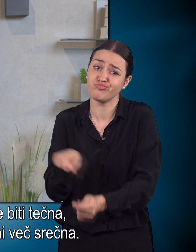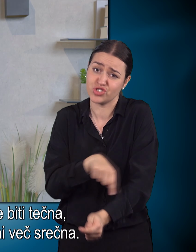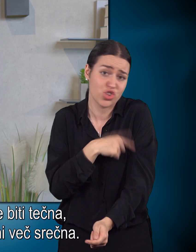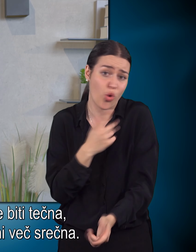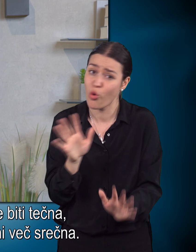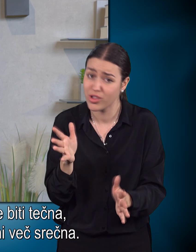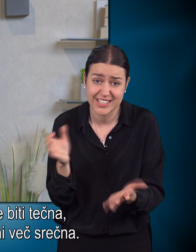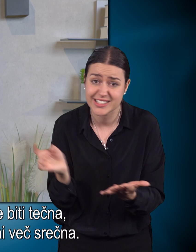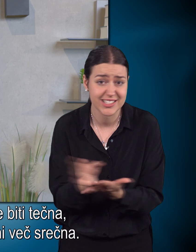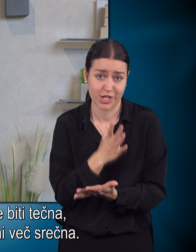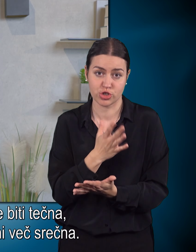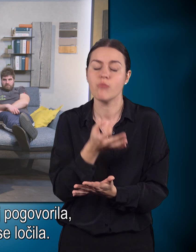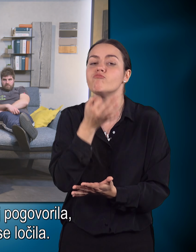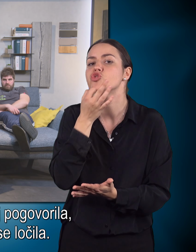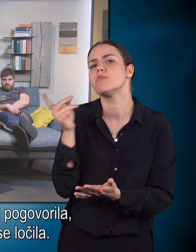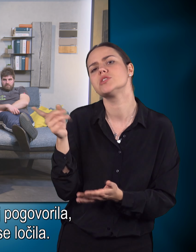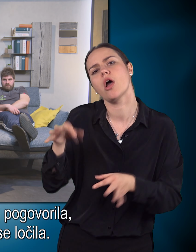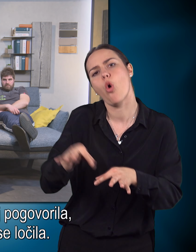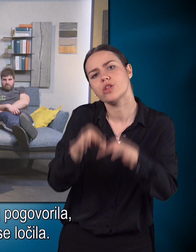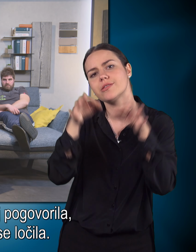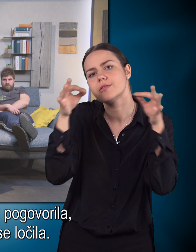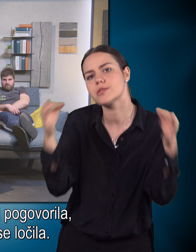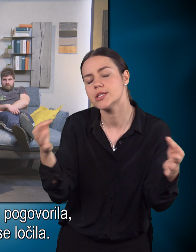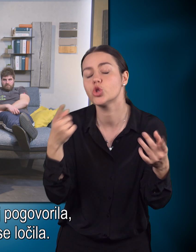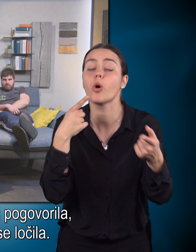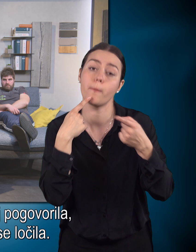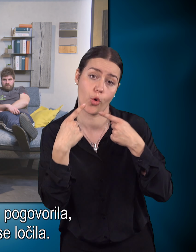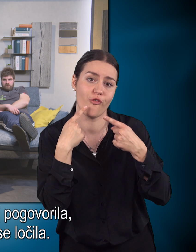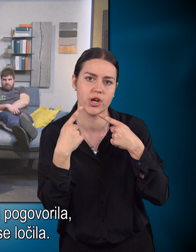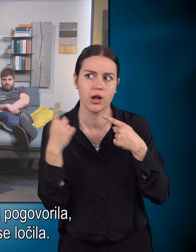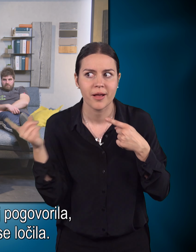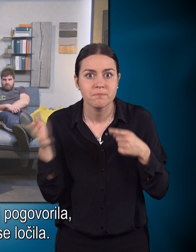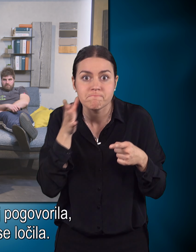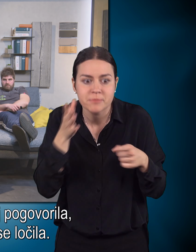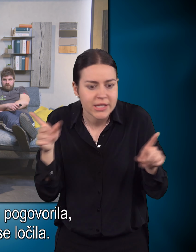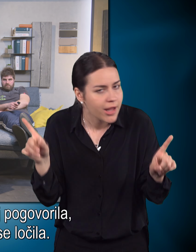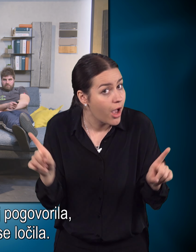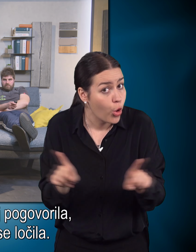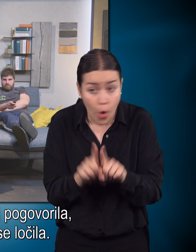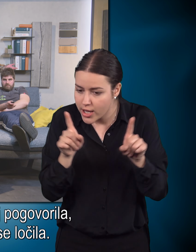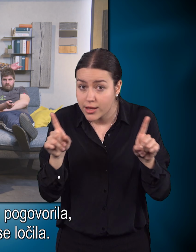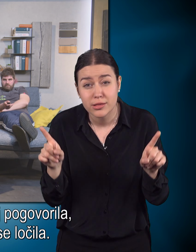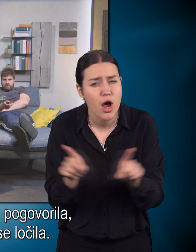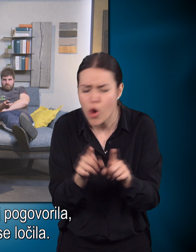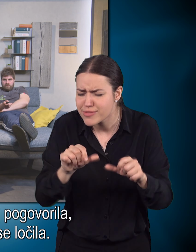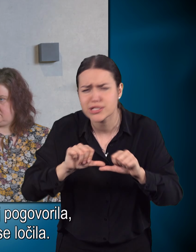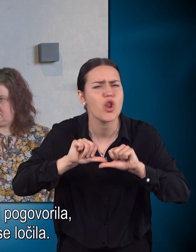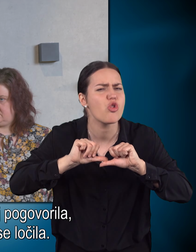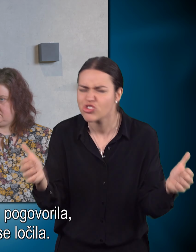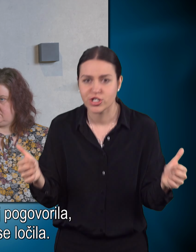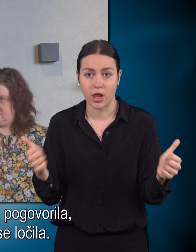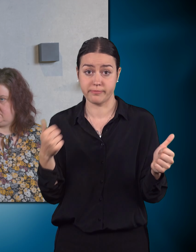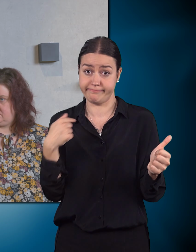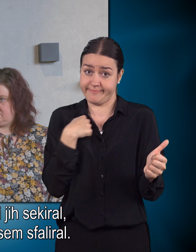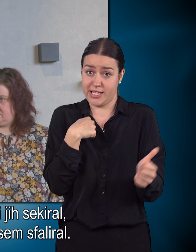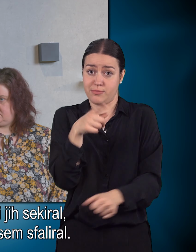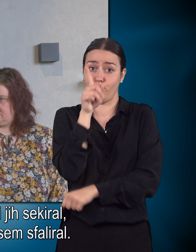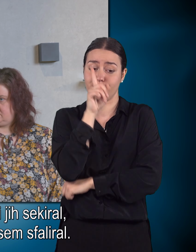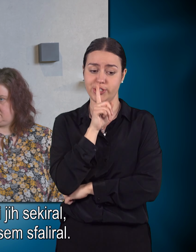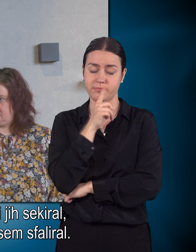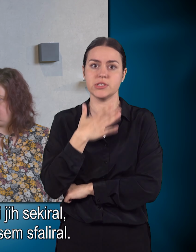zakonu že dolgo ni več srečna. Če bi se odkrito kdaj pogovorila, bi takoj bi se ločila.